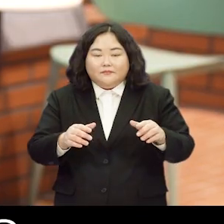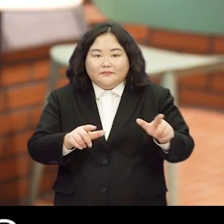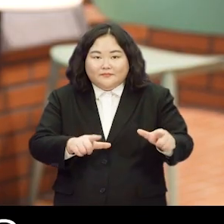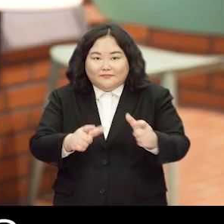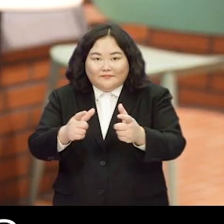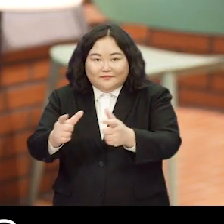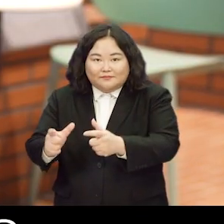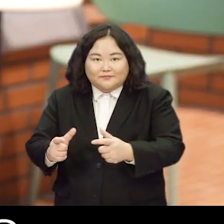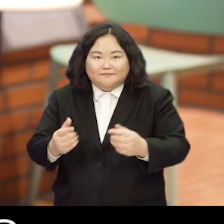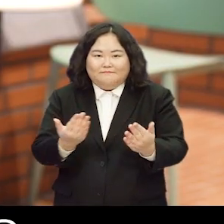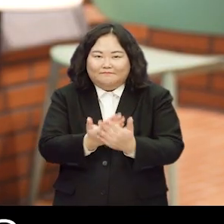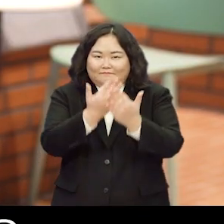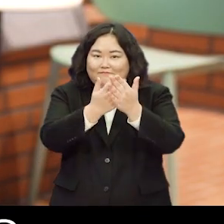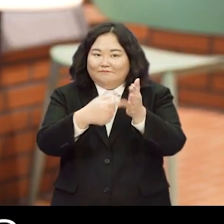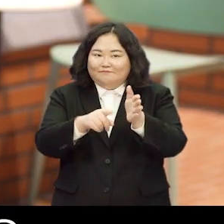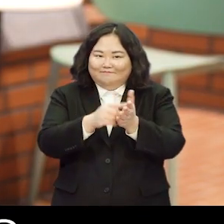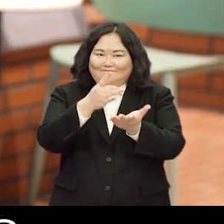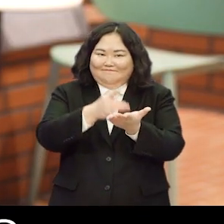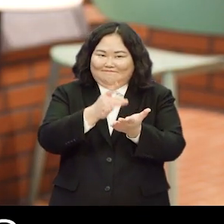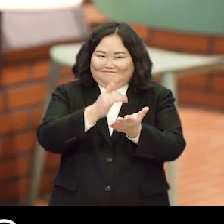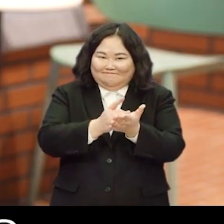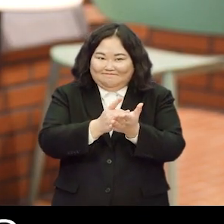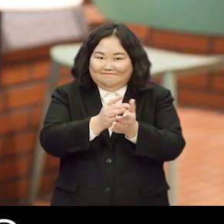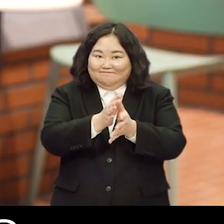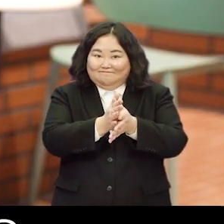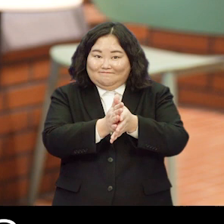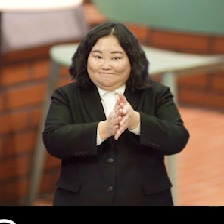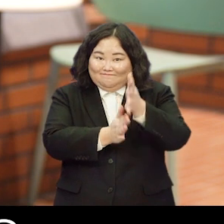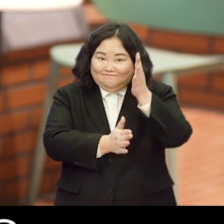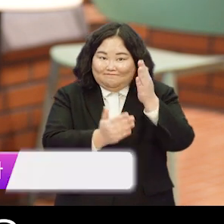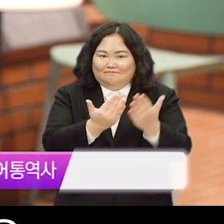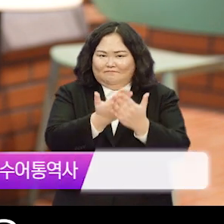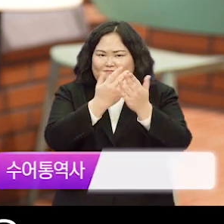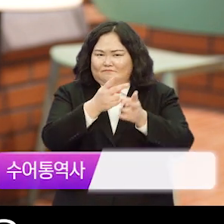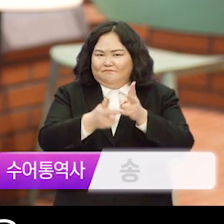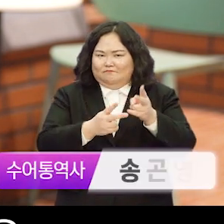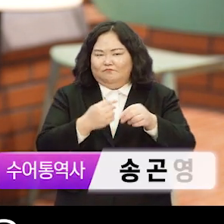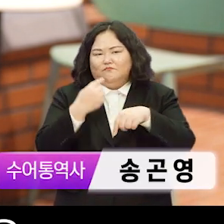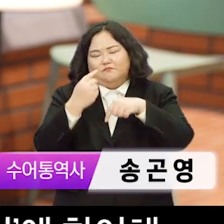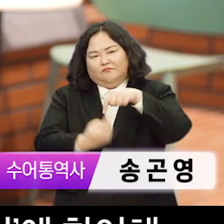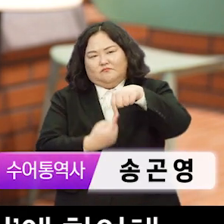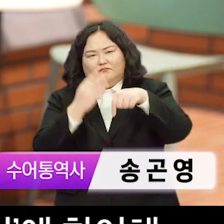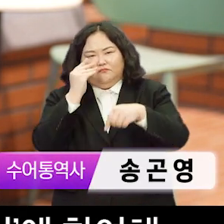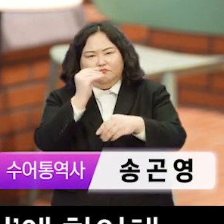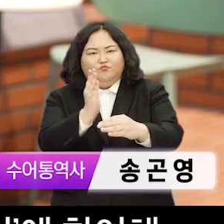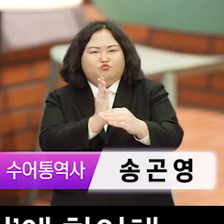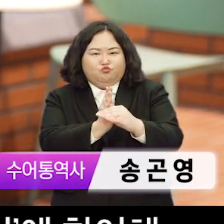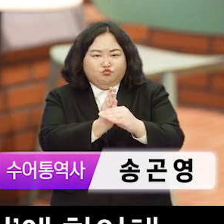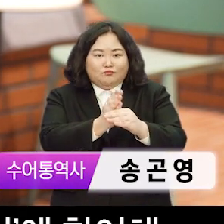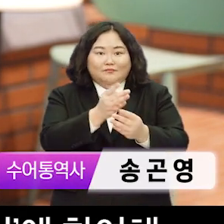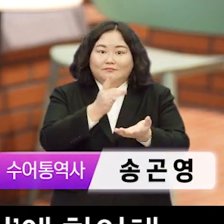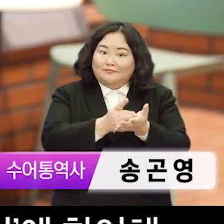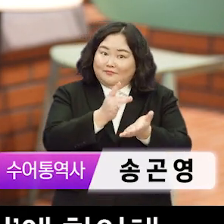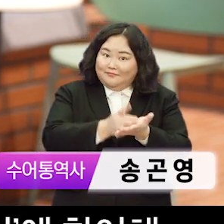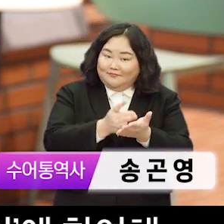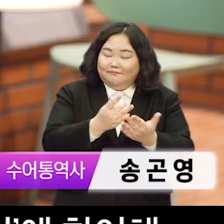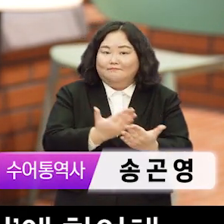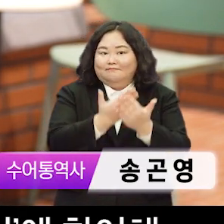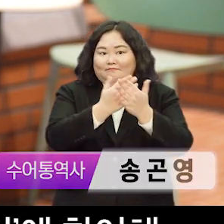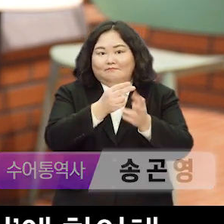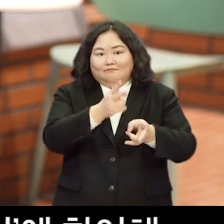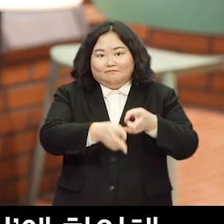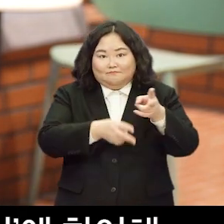지역의 고른 발전을 위해 천안에선 도시재생 사업이 활발히 이뤄지고 있는데요. 천안의 도시재생 사업과